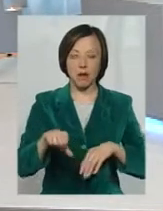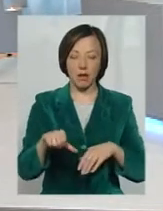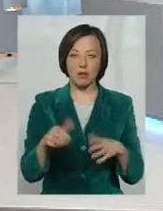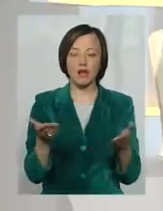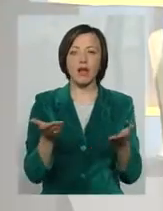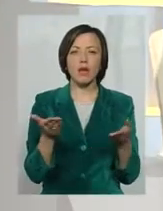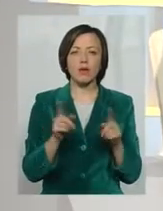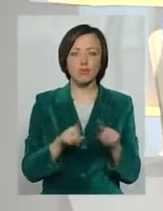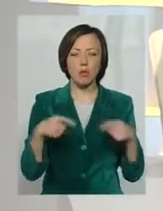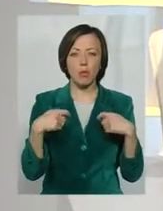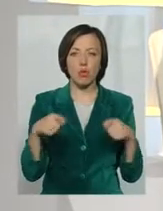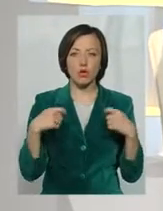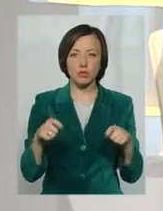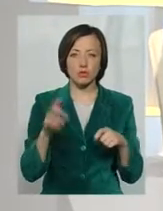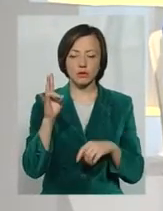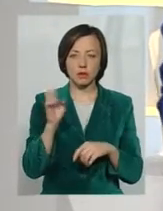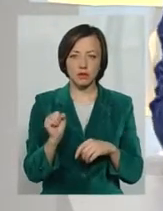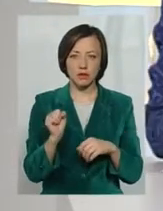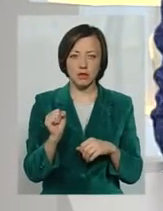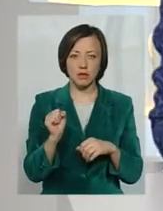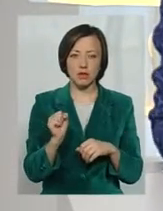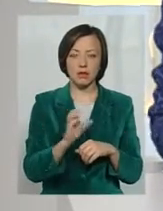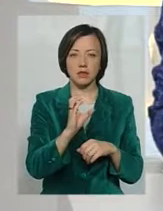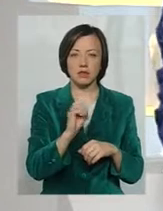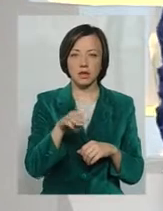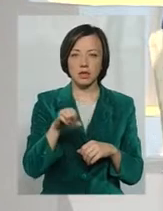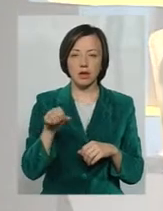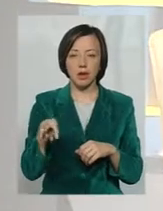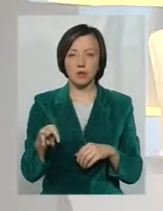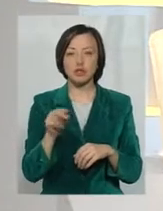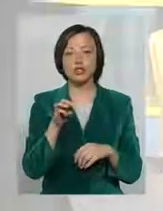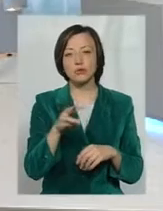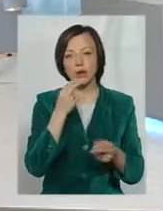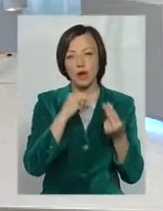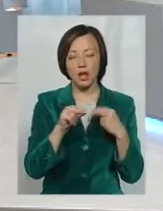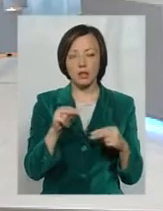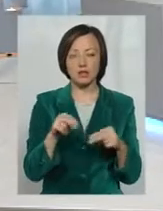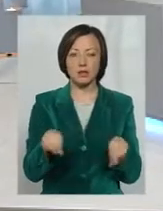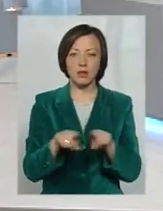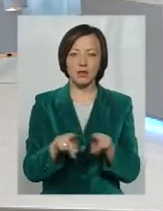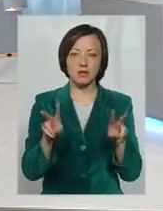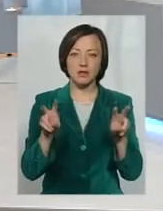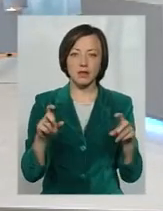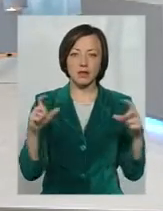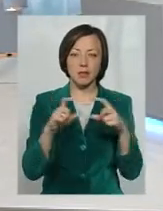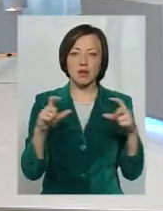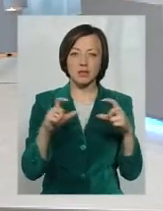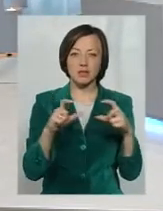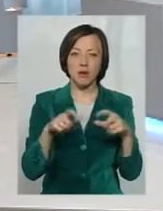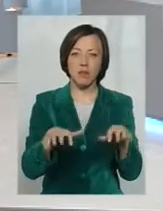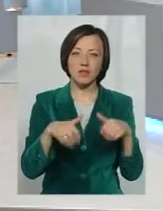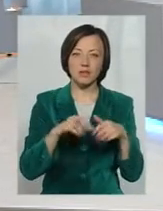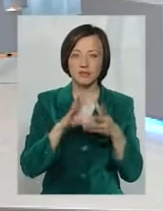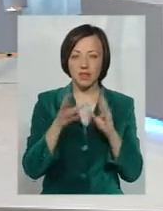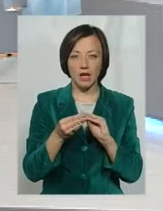особливості продажу його на Сетамі, чим це краще, ніж так звані магазинчики конфіскату, чи